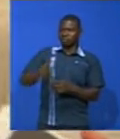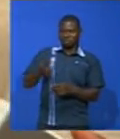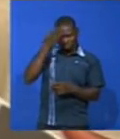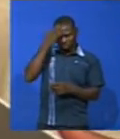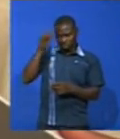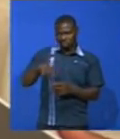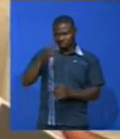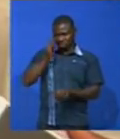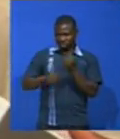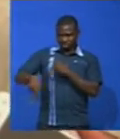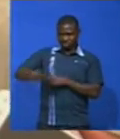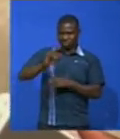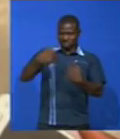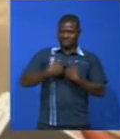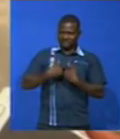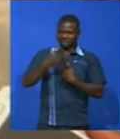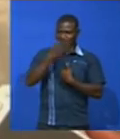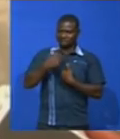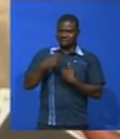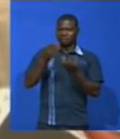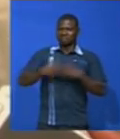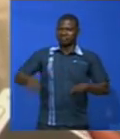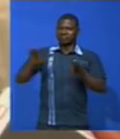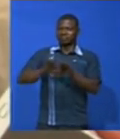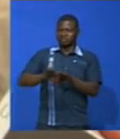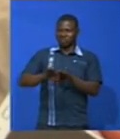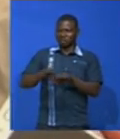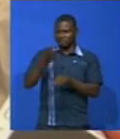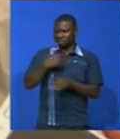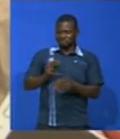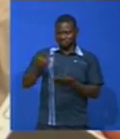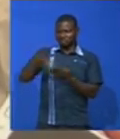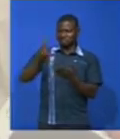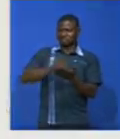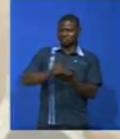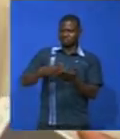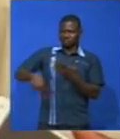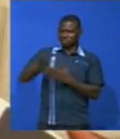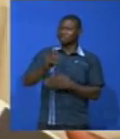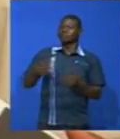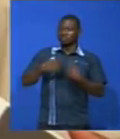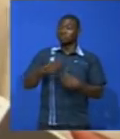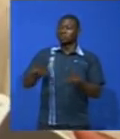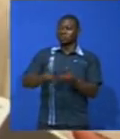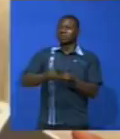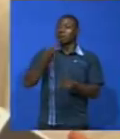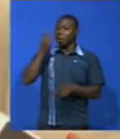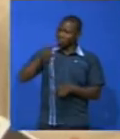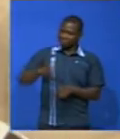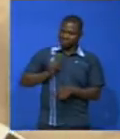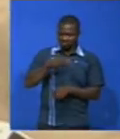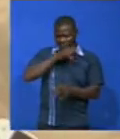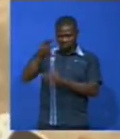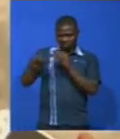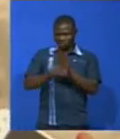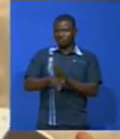avez des privilèges, si vous avez des droits, vous avez aussi des devoirs. Que nous mobilisons également nos membres